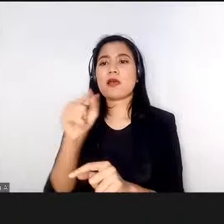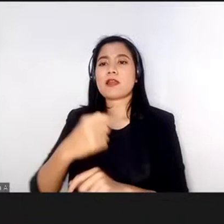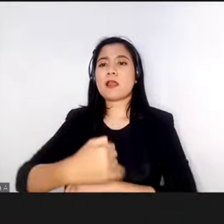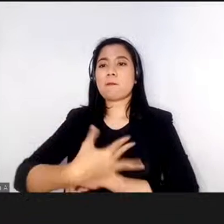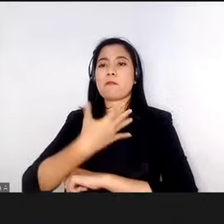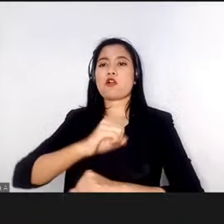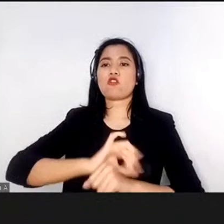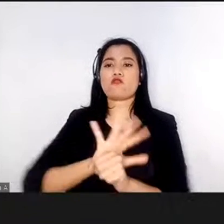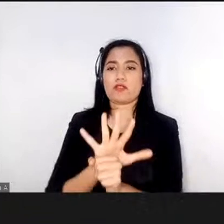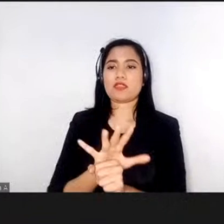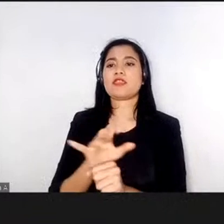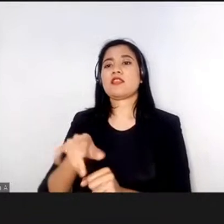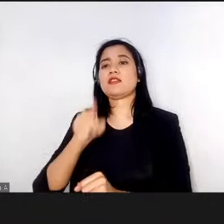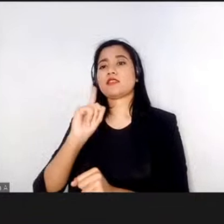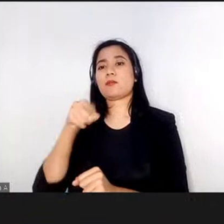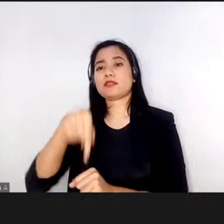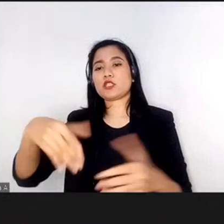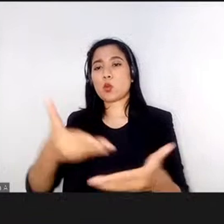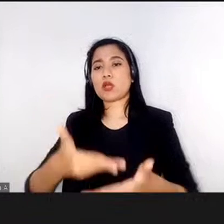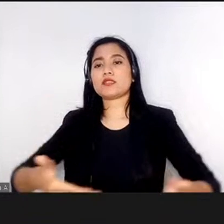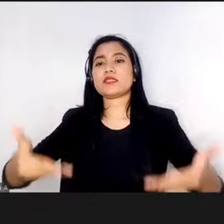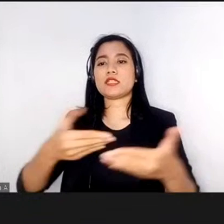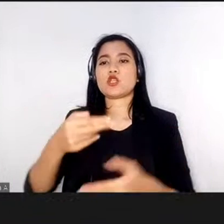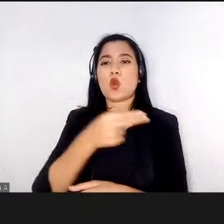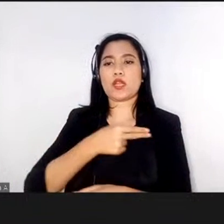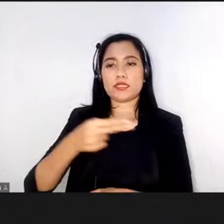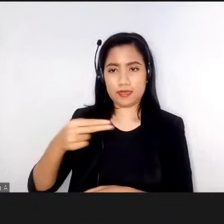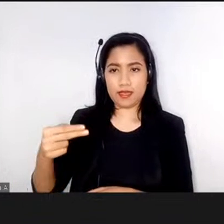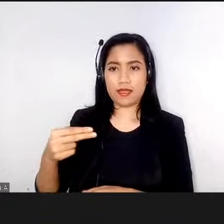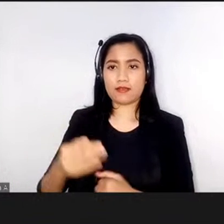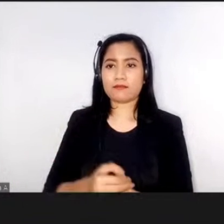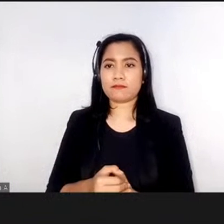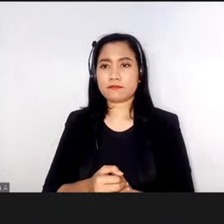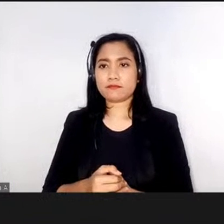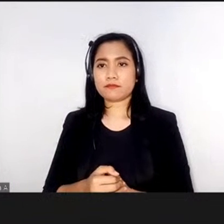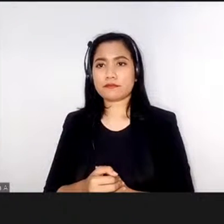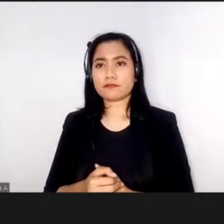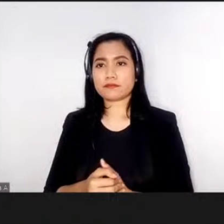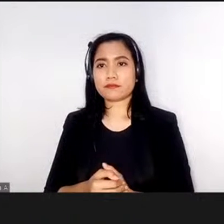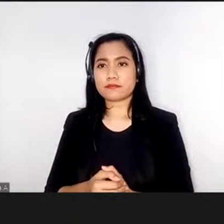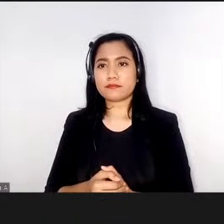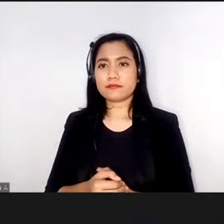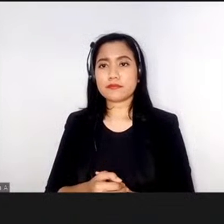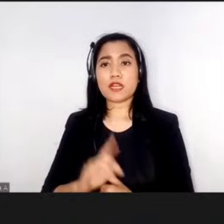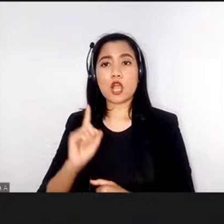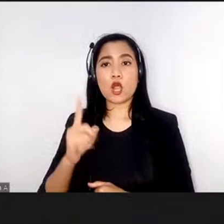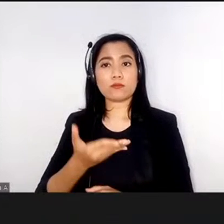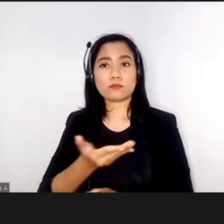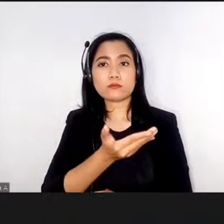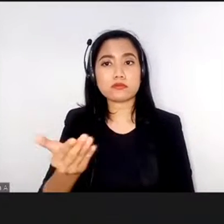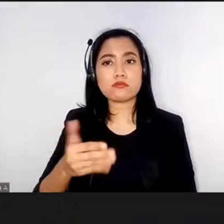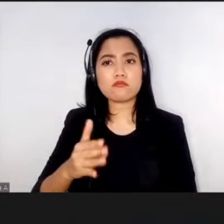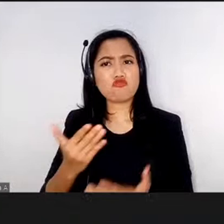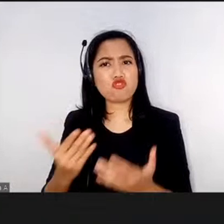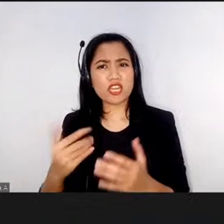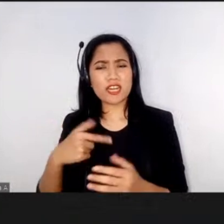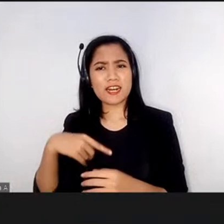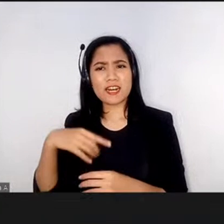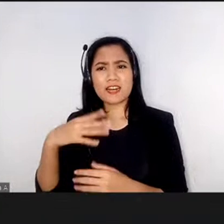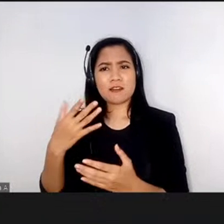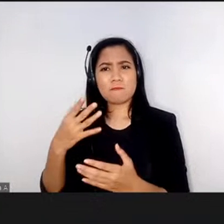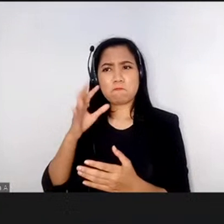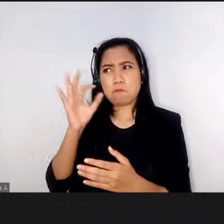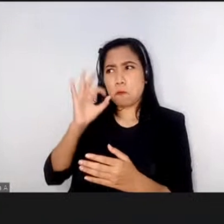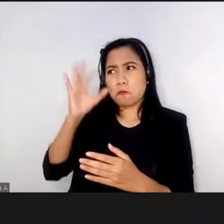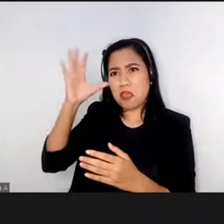terhadap kondisi kerja di Indonesia dalam konteks Indonesia dan untuk Anda yang mungkin tidak familiar dengan ABN Amro Aben